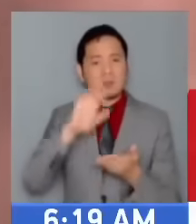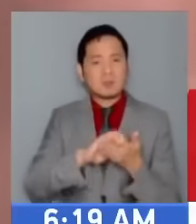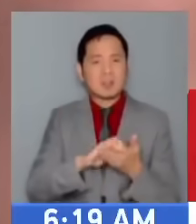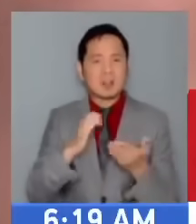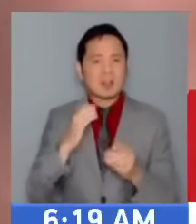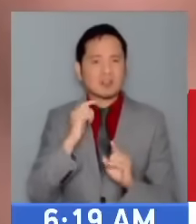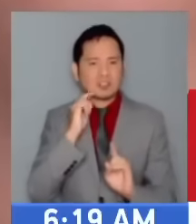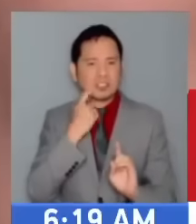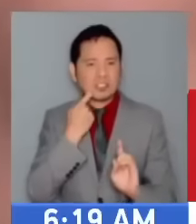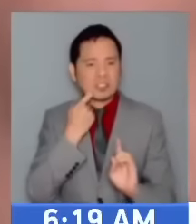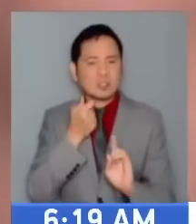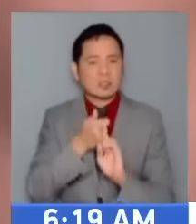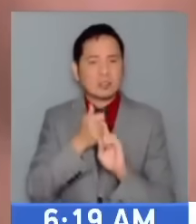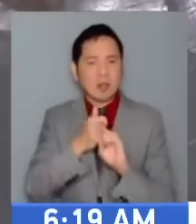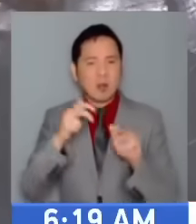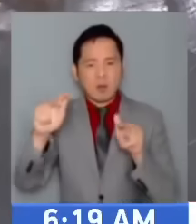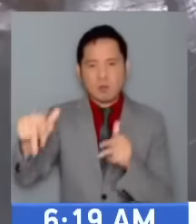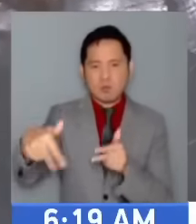ang